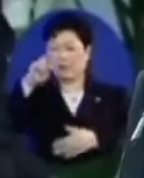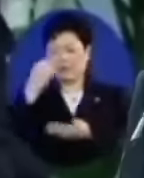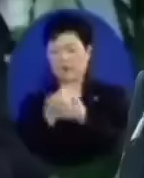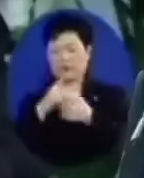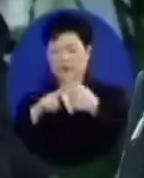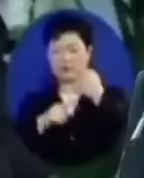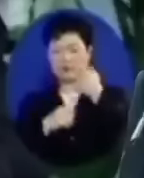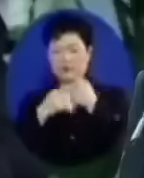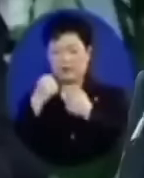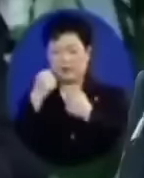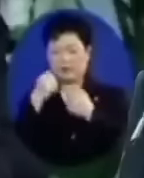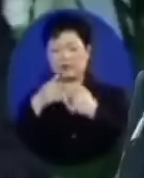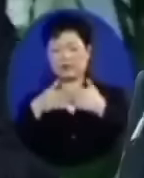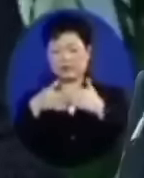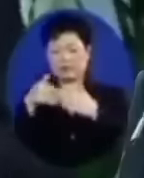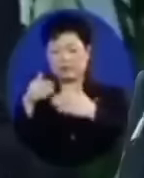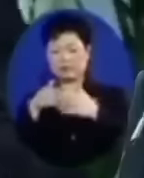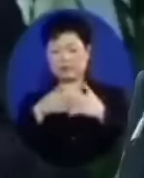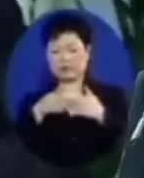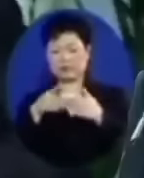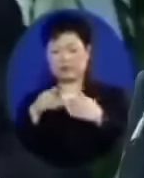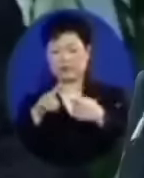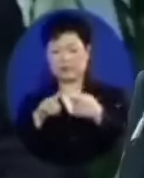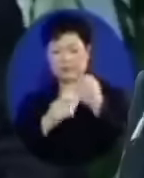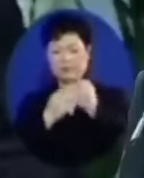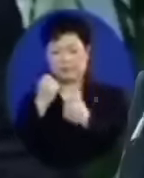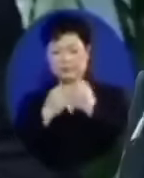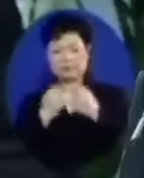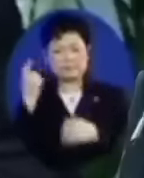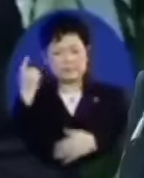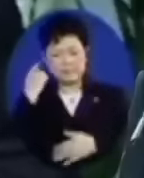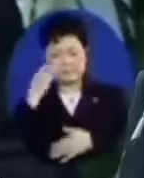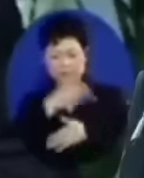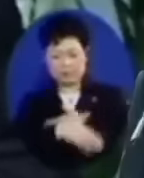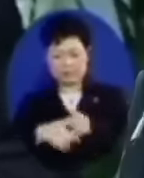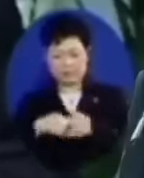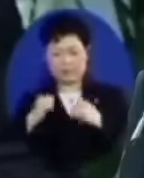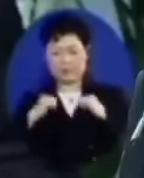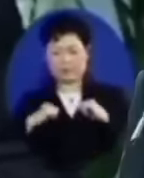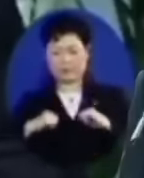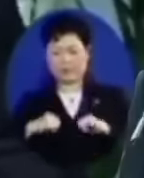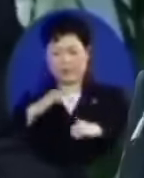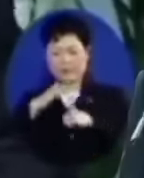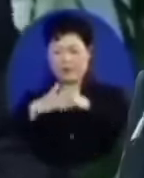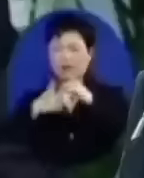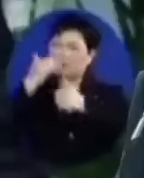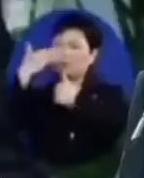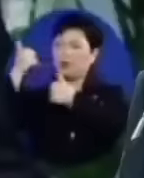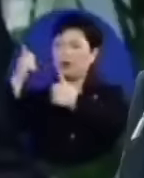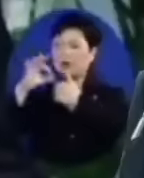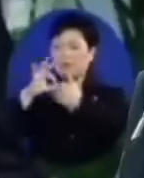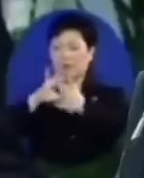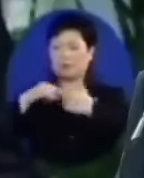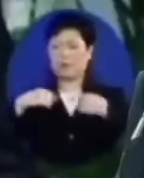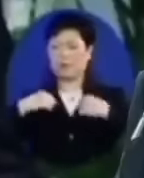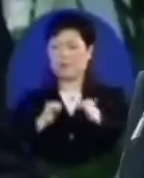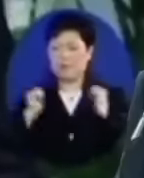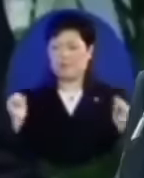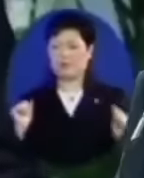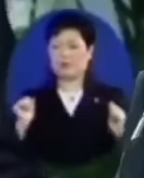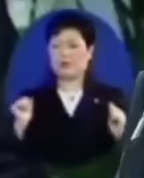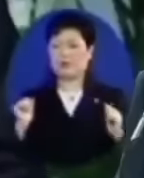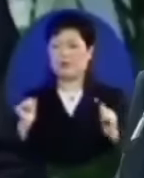그러므로 여러분 우리는 육체를 옷 입고 있다가 하나님이 오라 하시면 육체를 벗어버리고 나가기